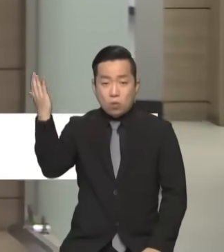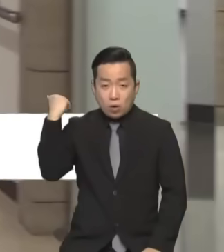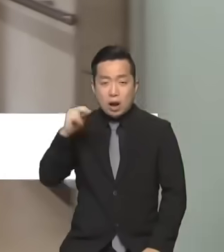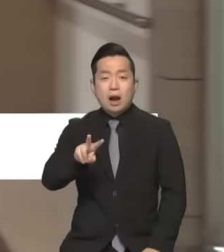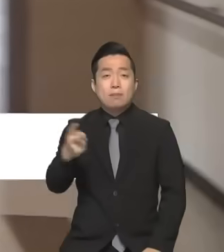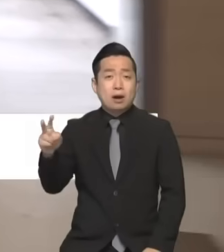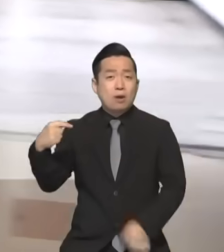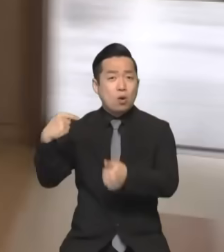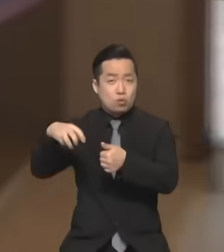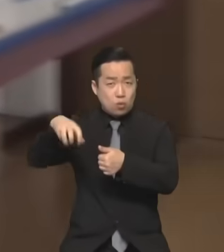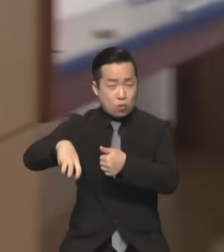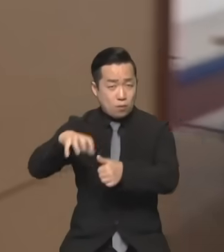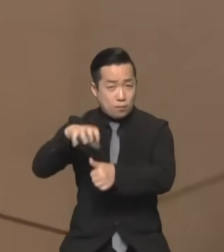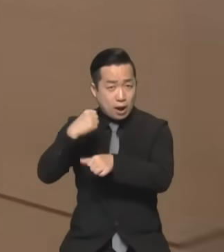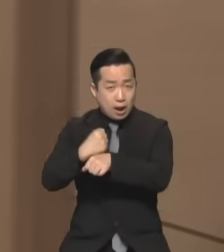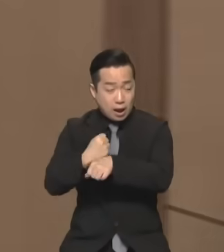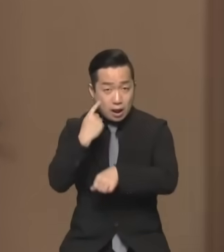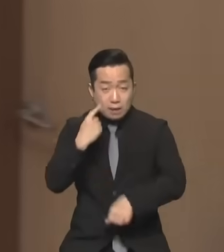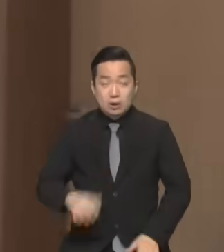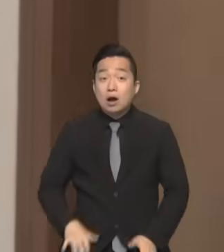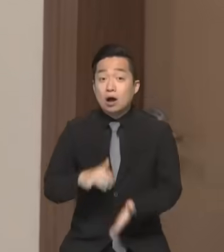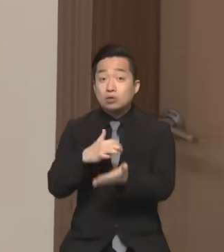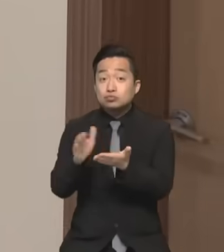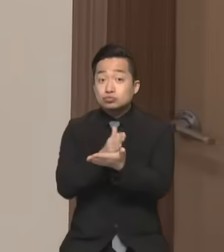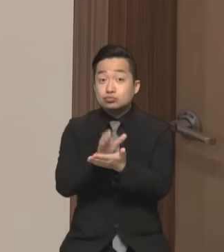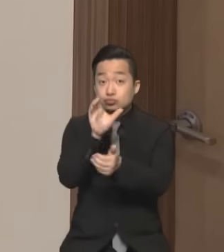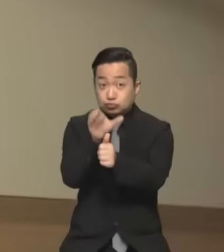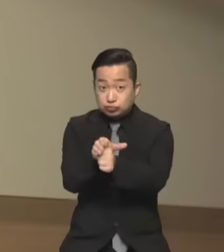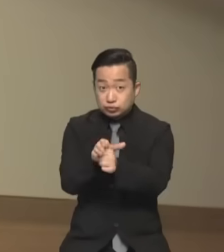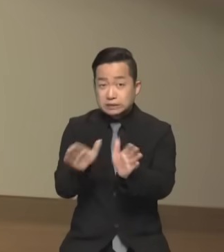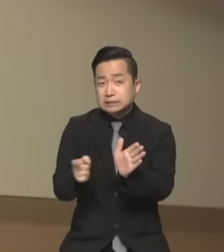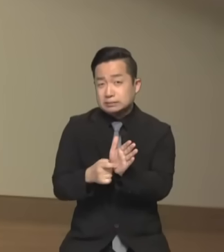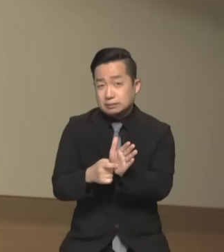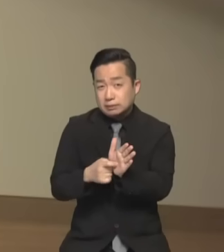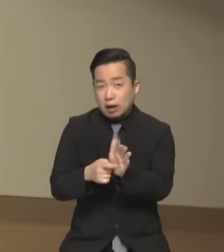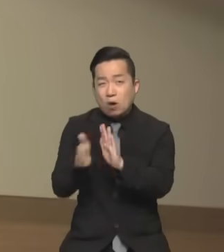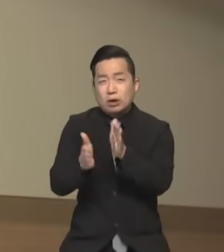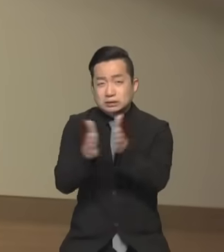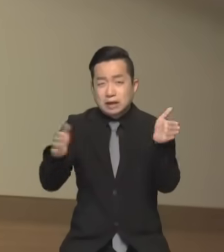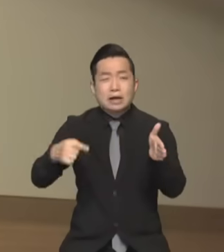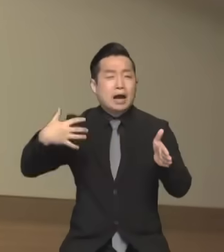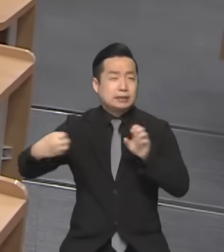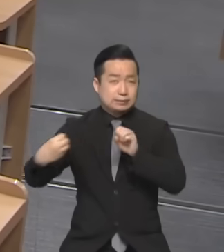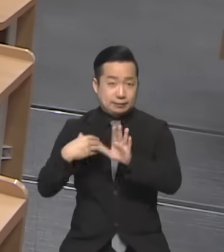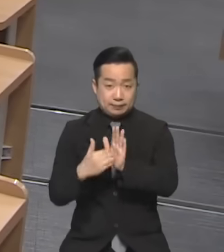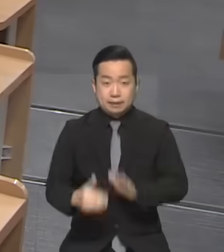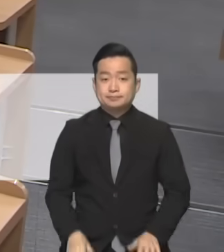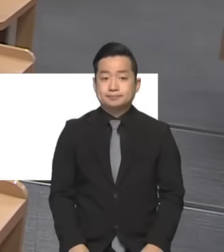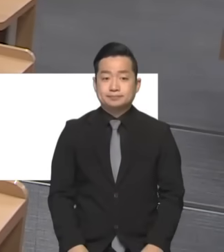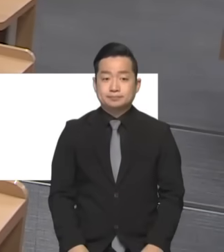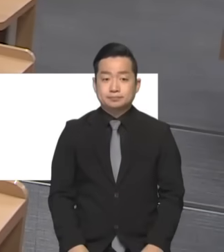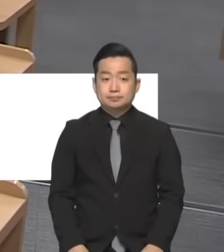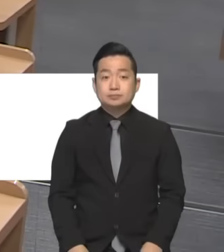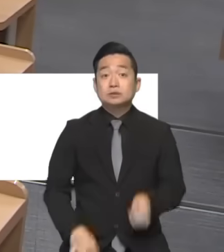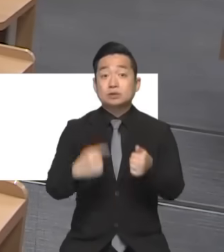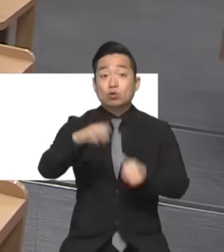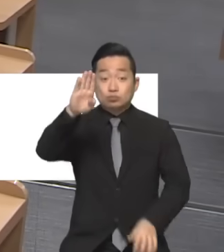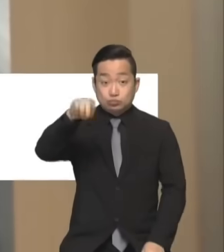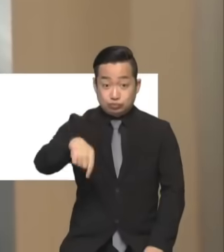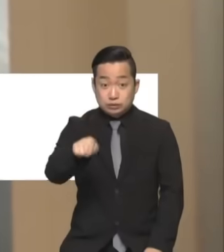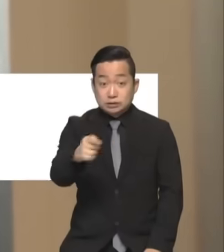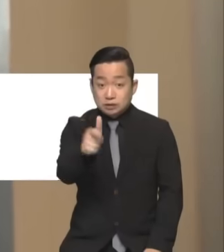해서. 다만 정원 배분이 막 확정된 상황이라 아직 본격화되진 않았다고 답했습니다. 교육부에서 여러